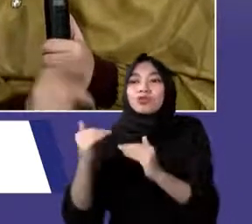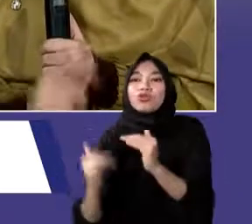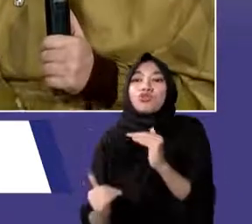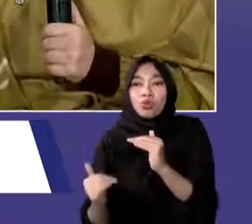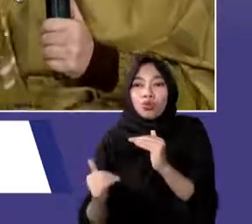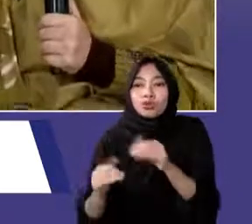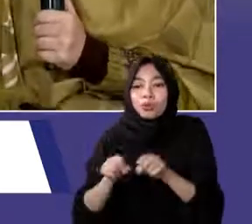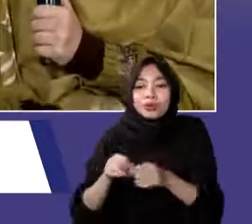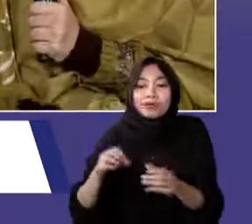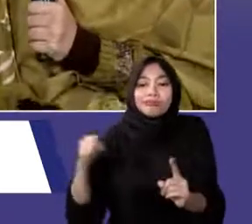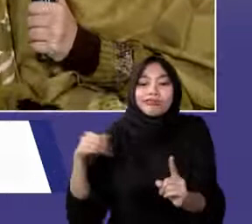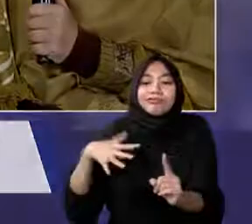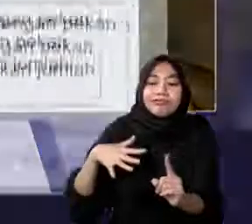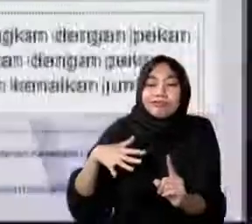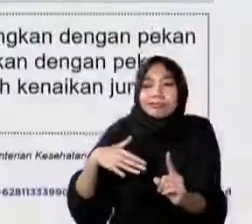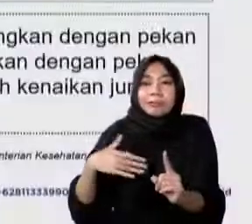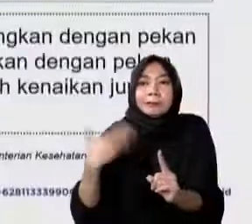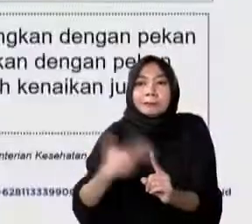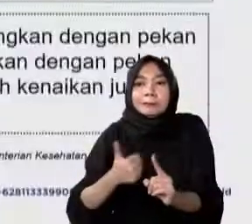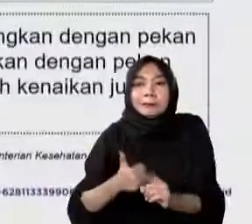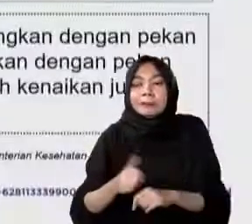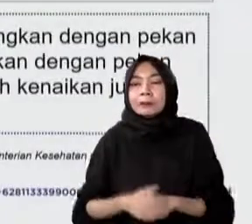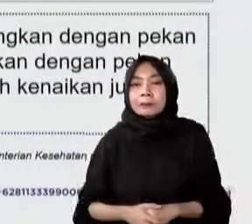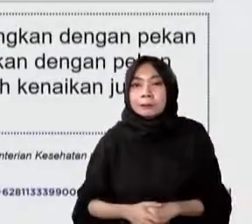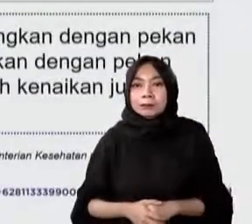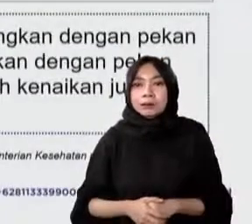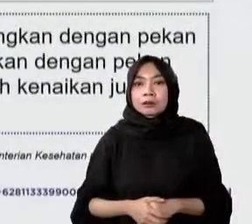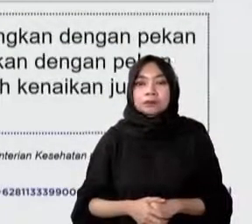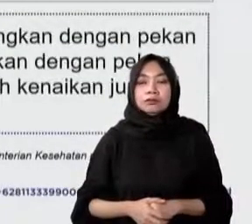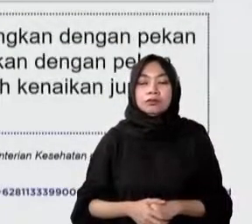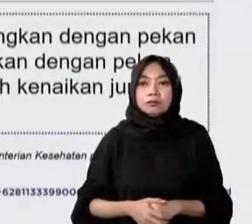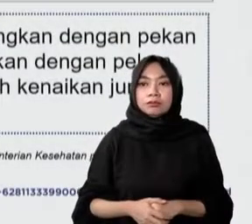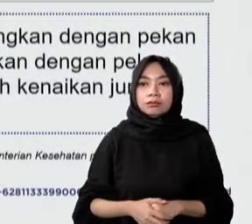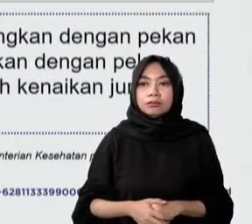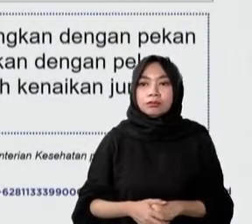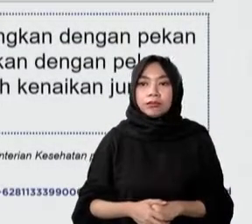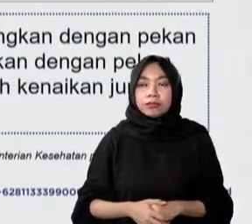rendah dibandingkan dengan pekan sebelumnya. Jadi dua hal ini juga harus kita